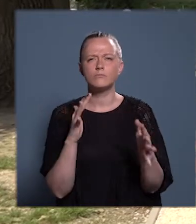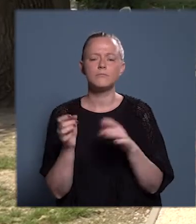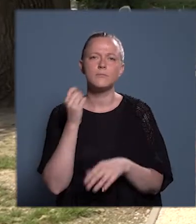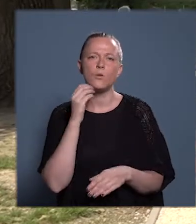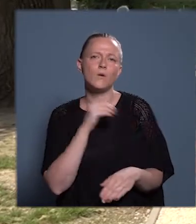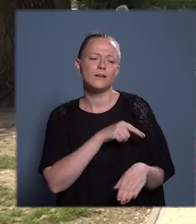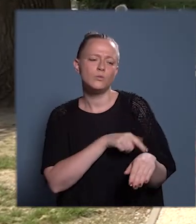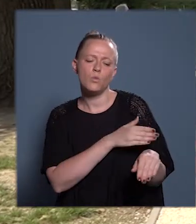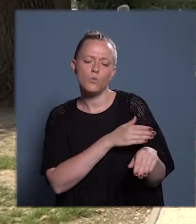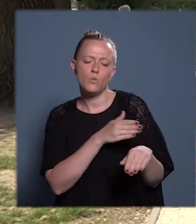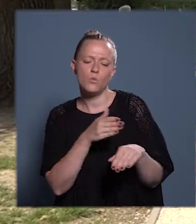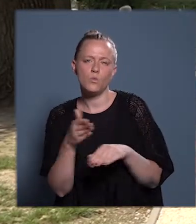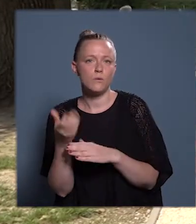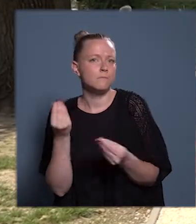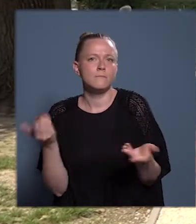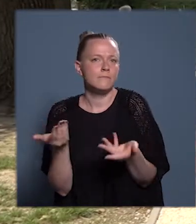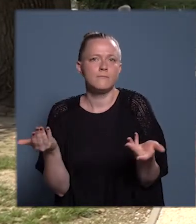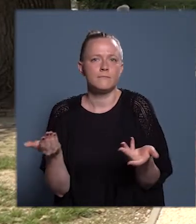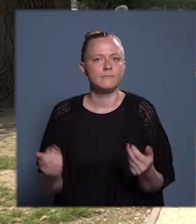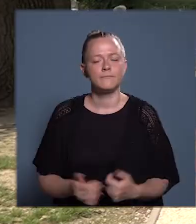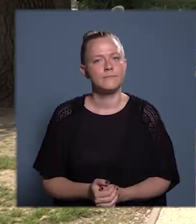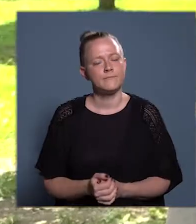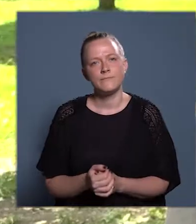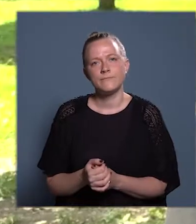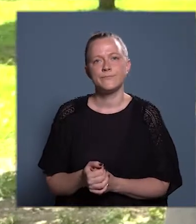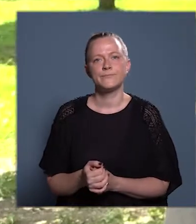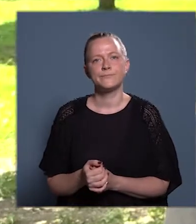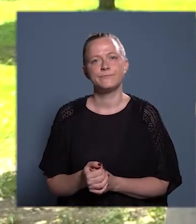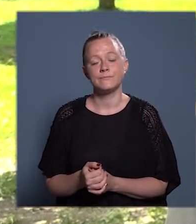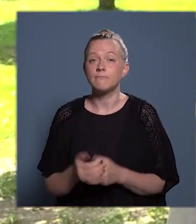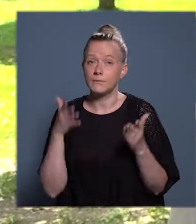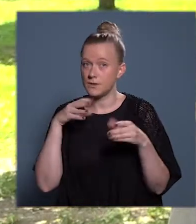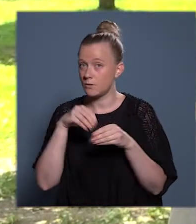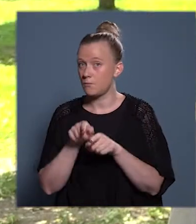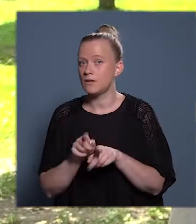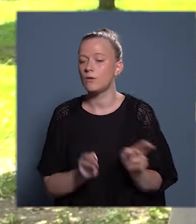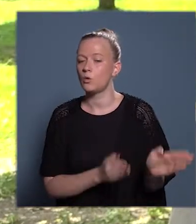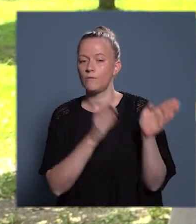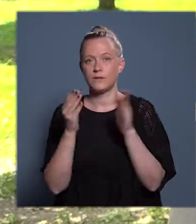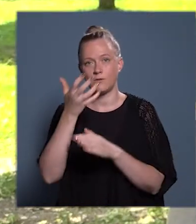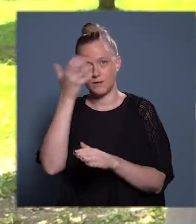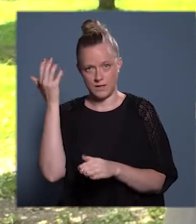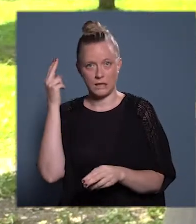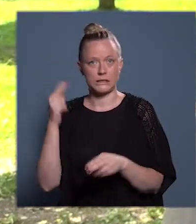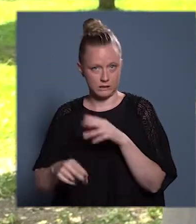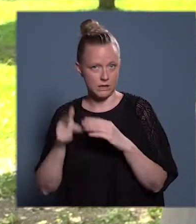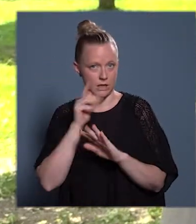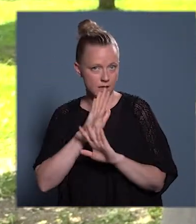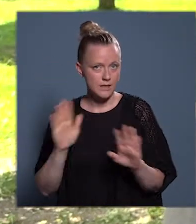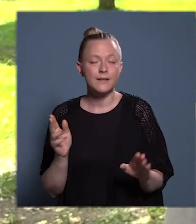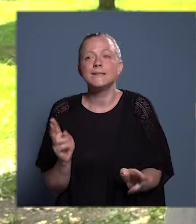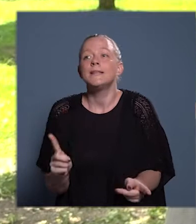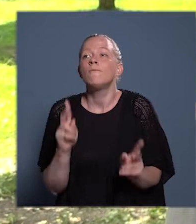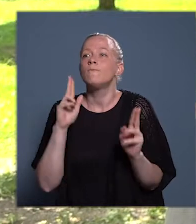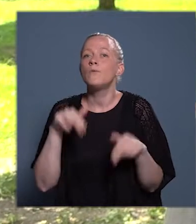vehetnek majd feltételezhetően időben a munkálatok? Hát én bízom benne, hogy a következő nyár, de tulajdonképpen